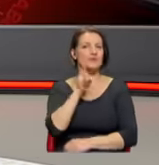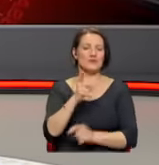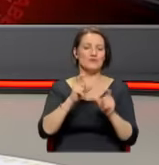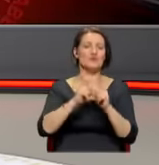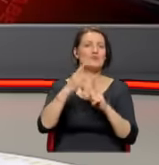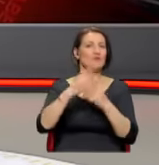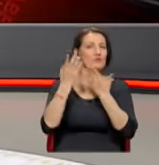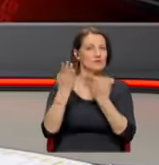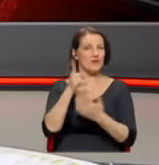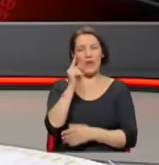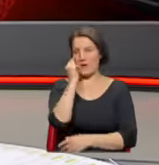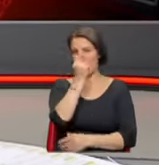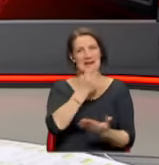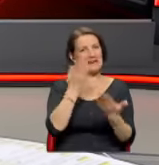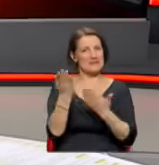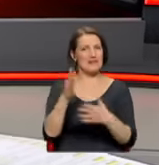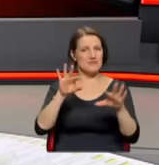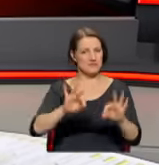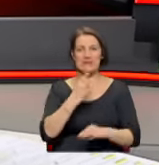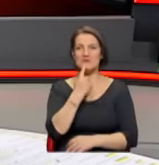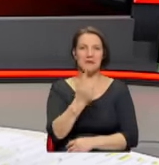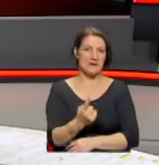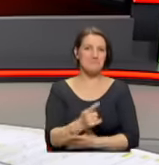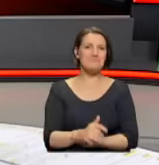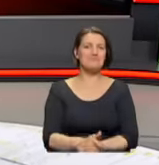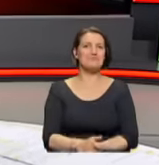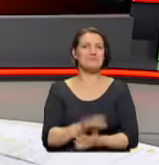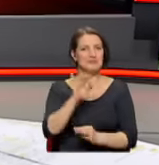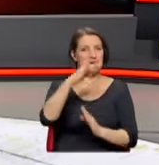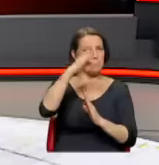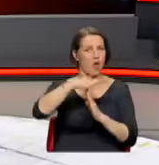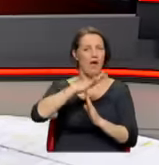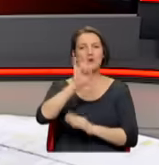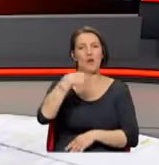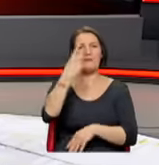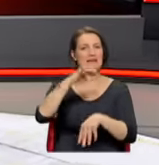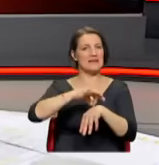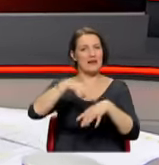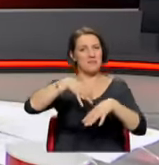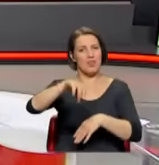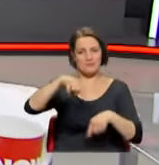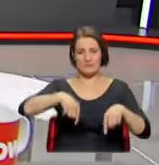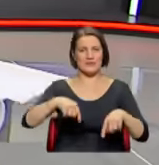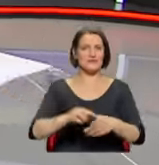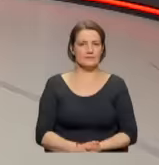Gülbin sunacak. Ona kolaylıklar dilerim şimdiden söyleyeyim. Şimdi bir ara, sonra bir dakika bölümünde buradayız.